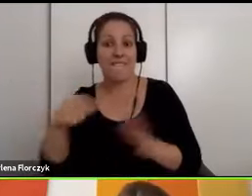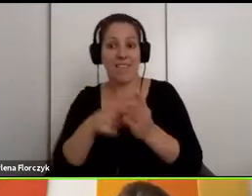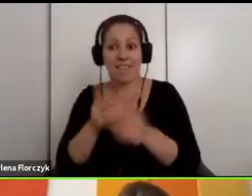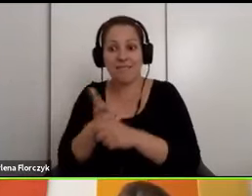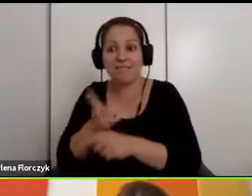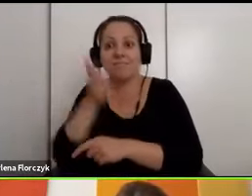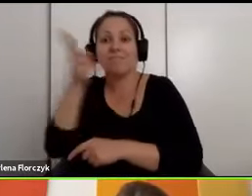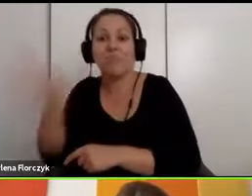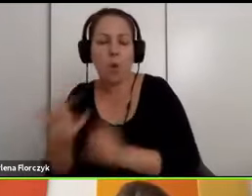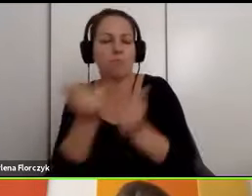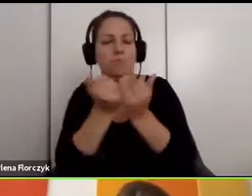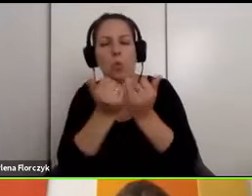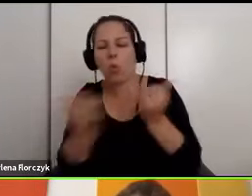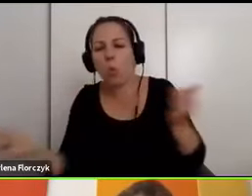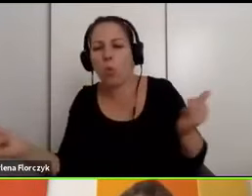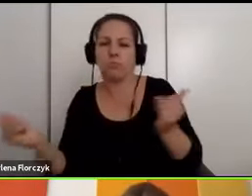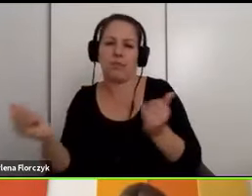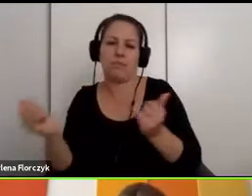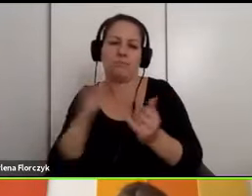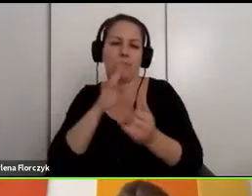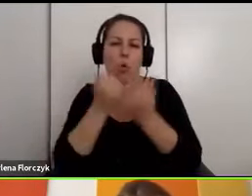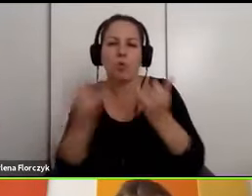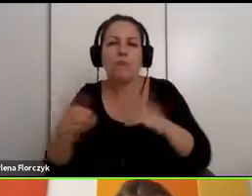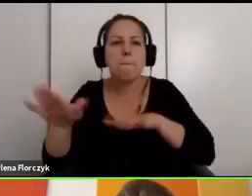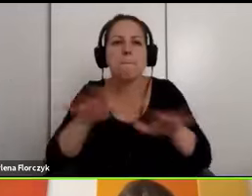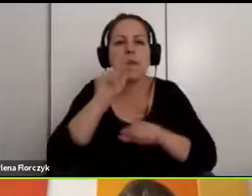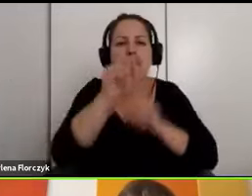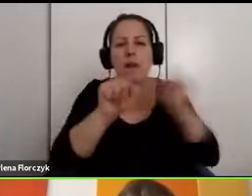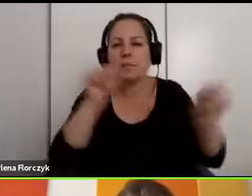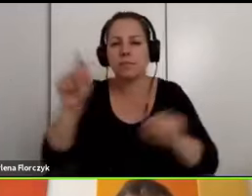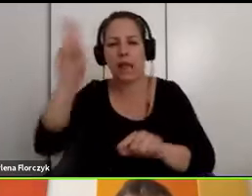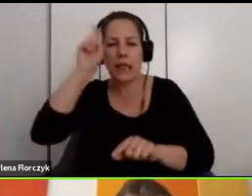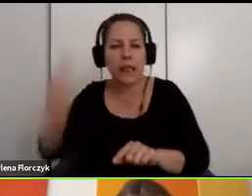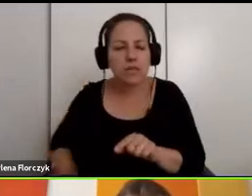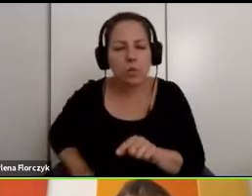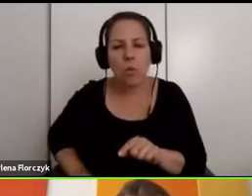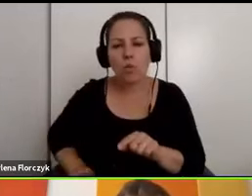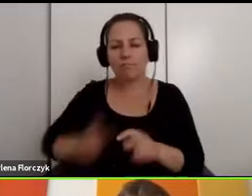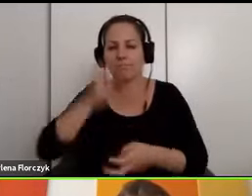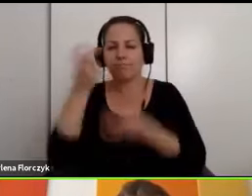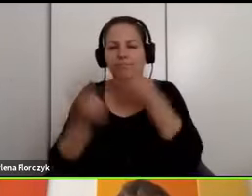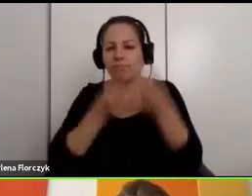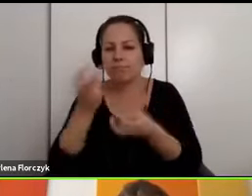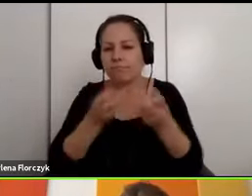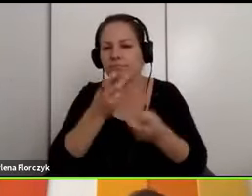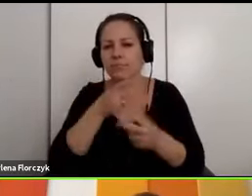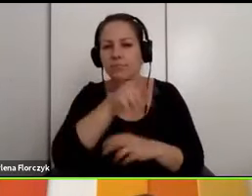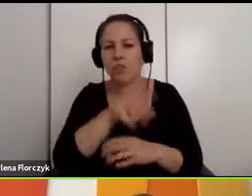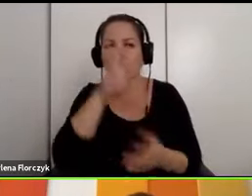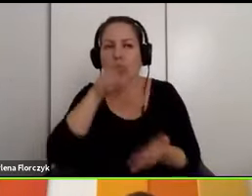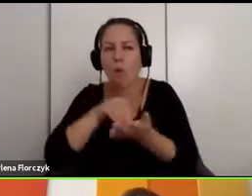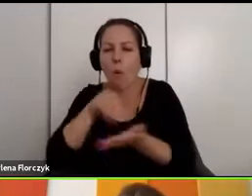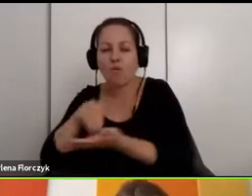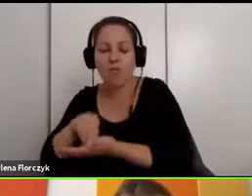na różne, jakby w różne miejsca, instytucje i szukałem takich